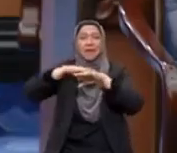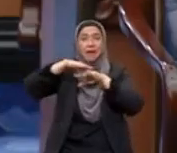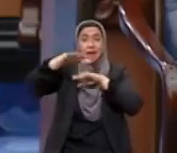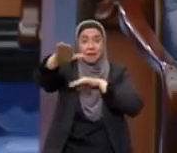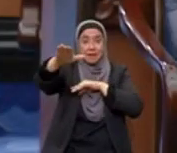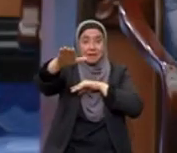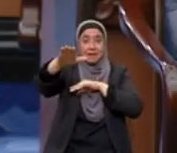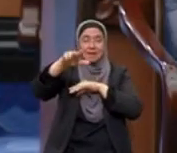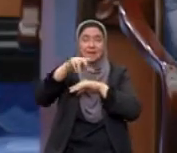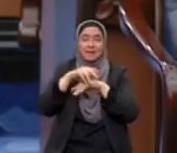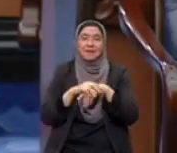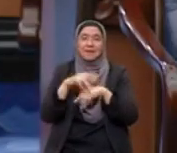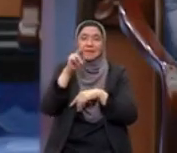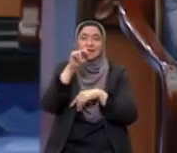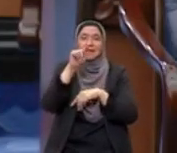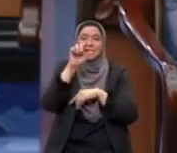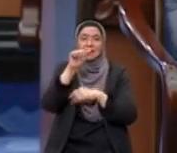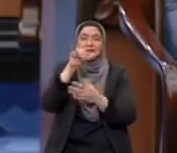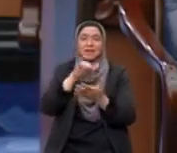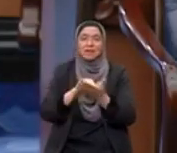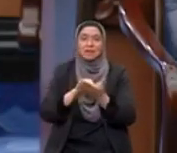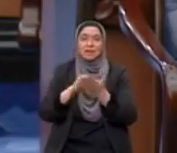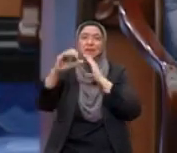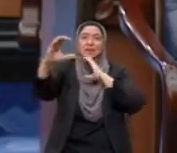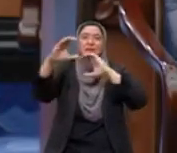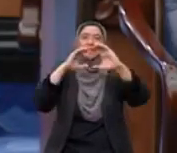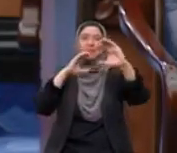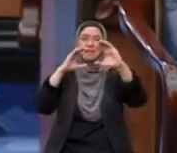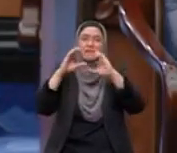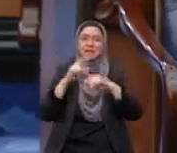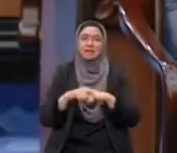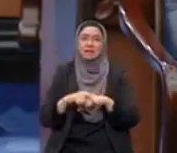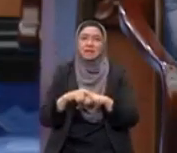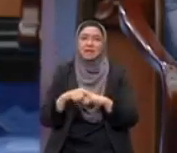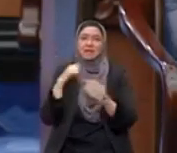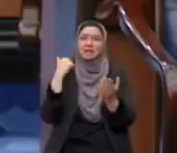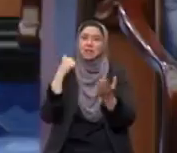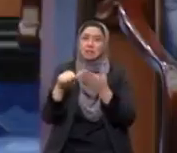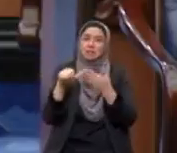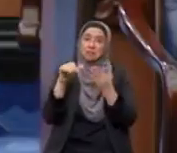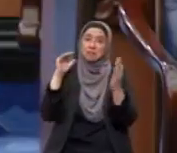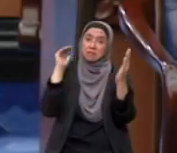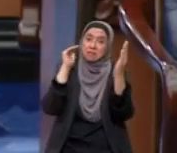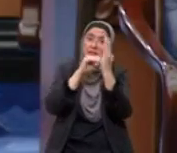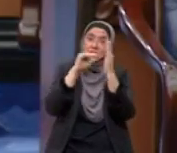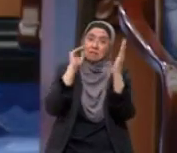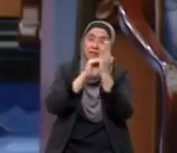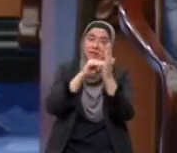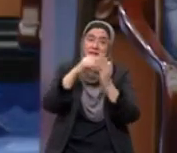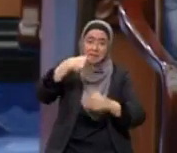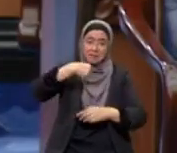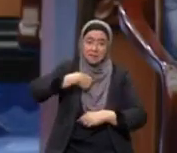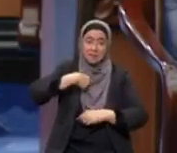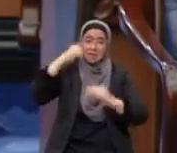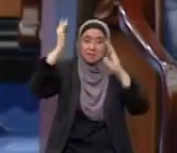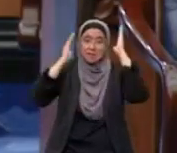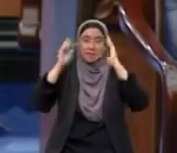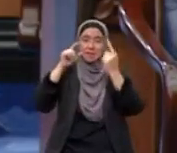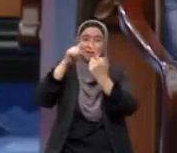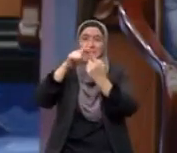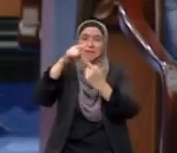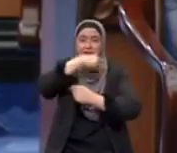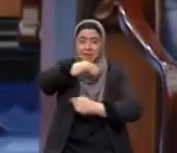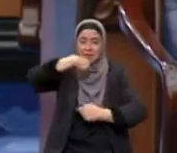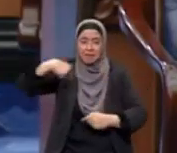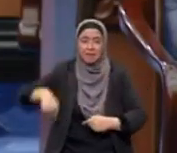atau hubungan diplomasi dua Hala bukan hanya nota bantah antara negara kita dengan negara China bahkan negara China juga